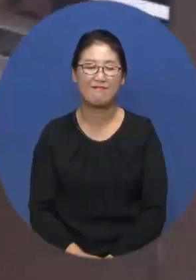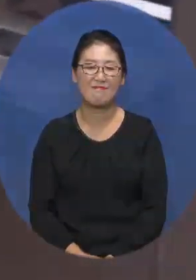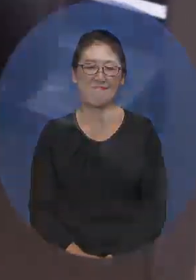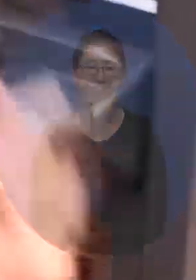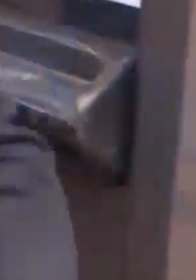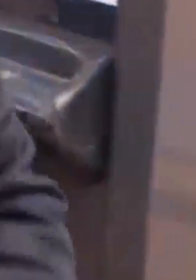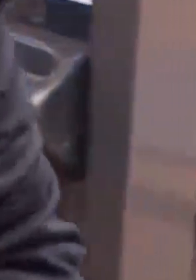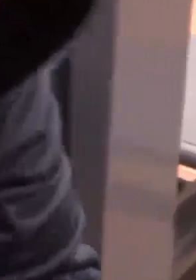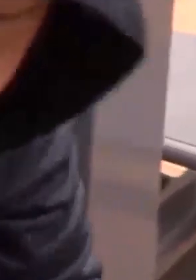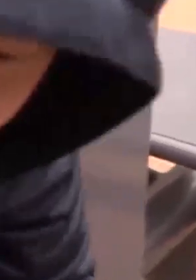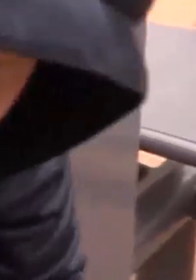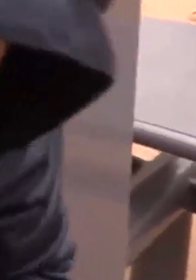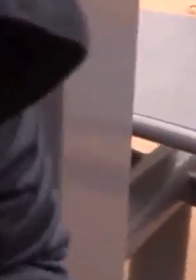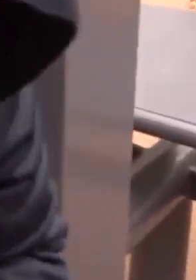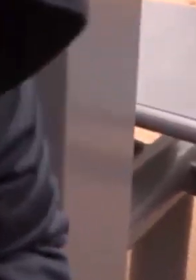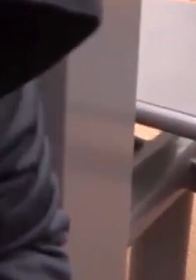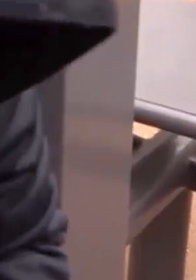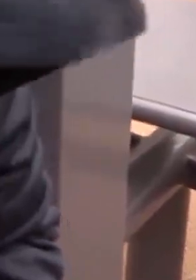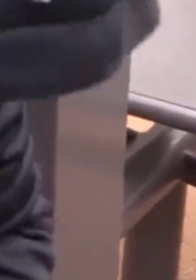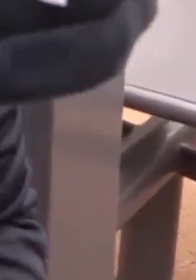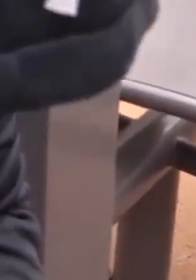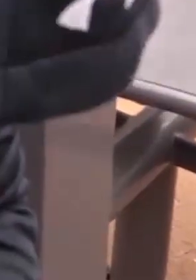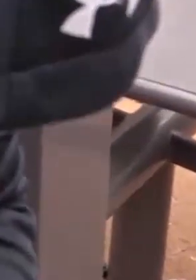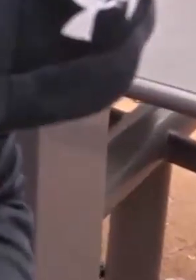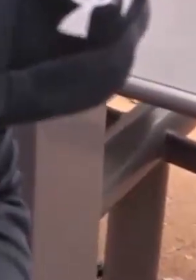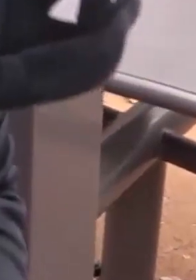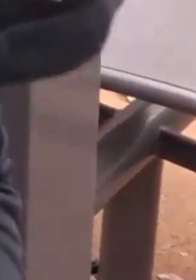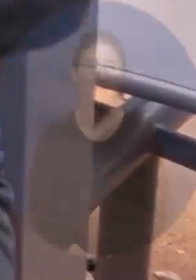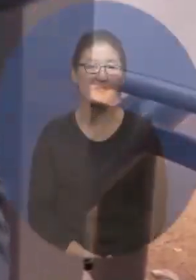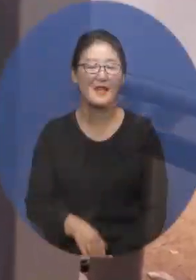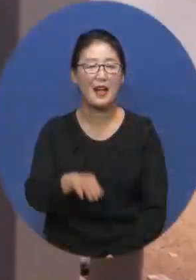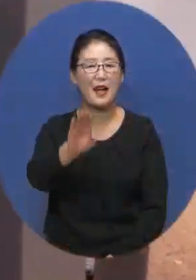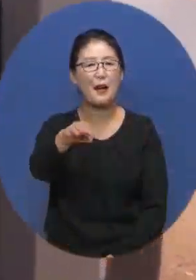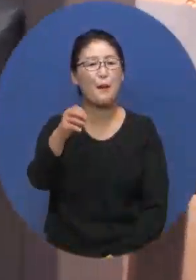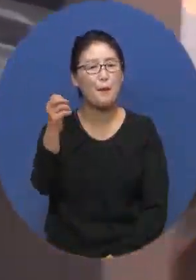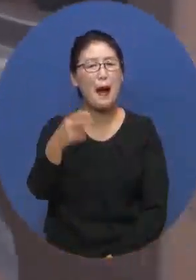야, 다섯? 네? 뒤로 더 누워야죠.